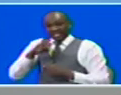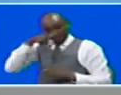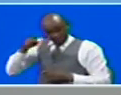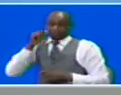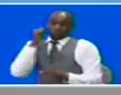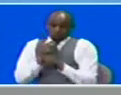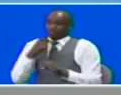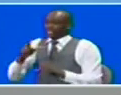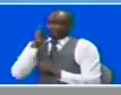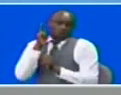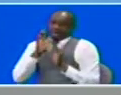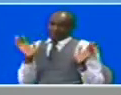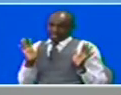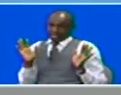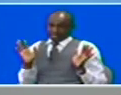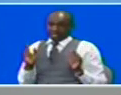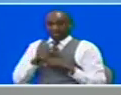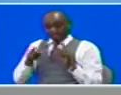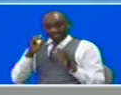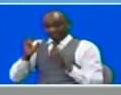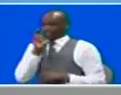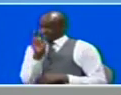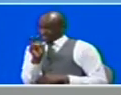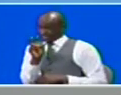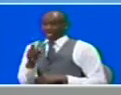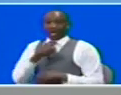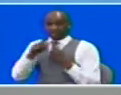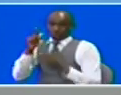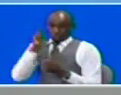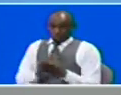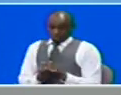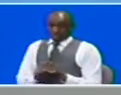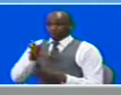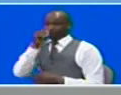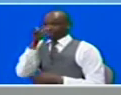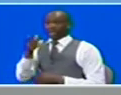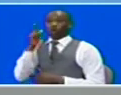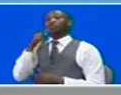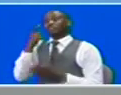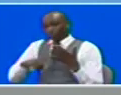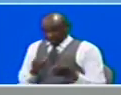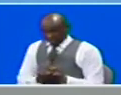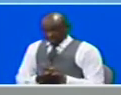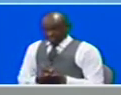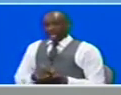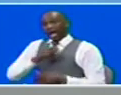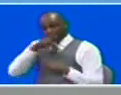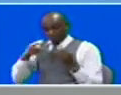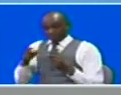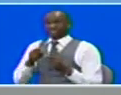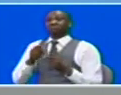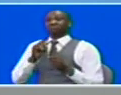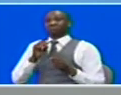kufanya kivyao tu. Lakini tukiangalia upande wa sheria, utapata ya kwamba sheria imesema ya kwamba mambo ya maadili